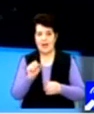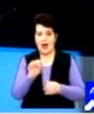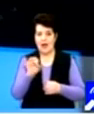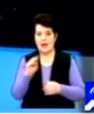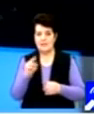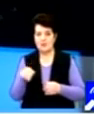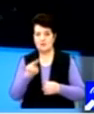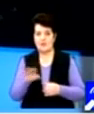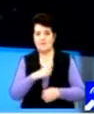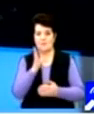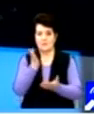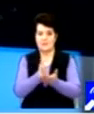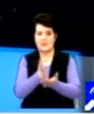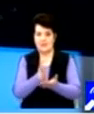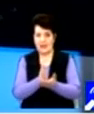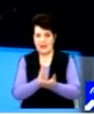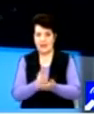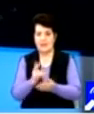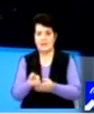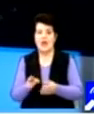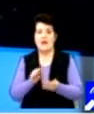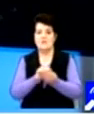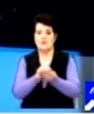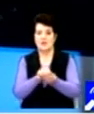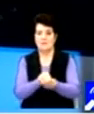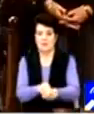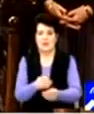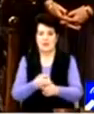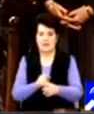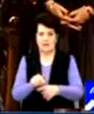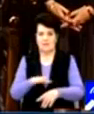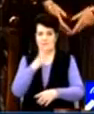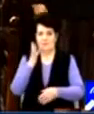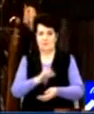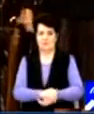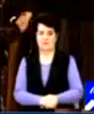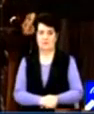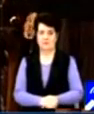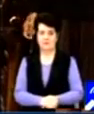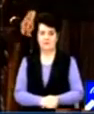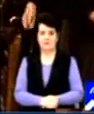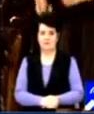în direct și în exclusivitate ceremoniile de reînhumare.